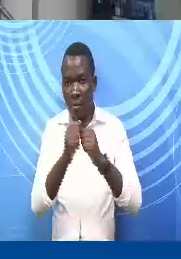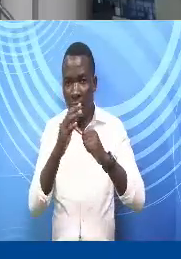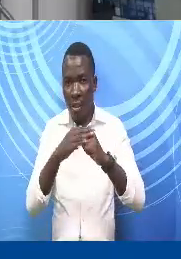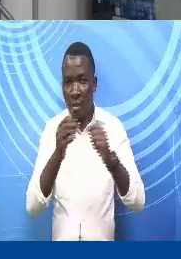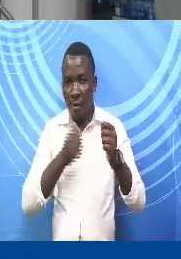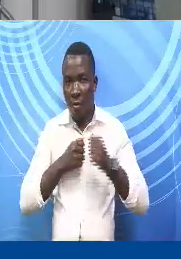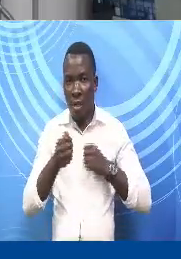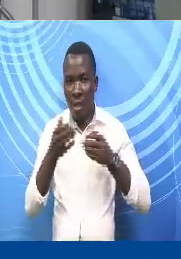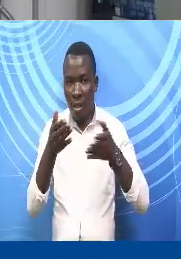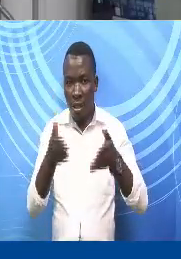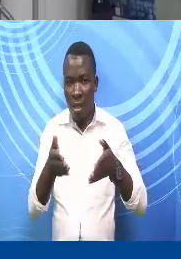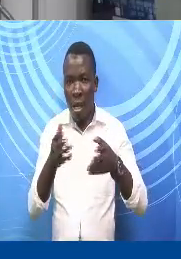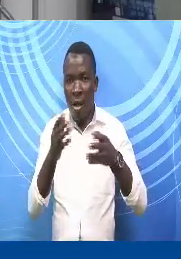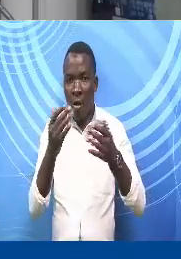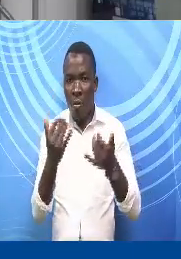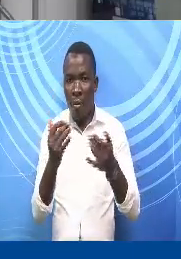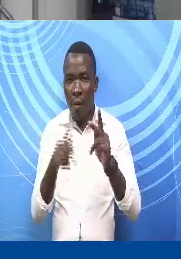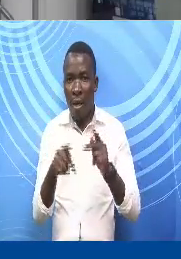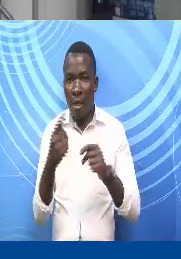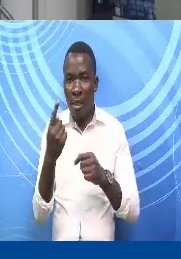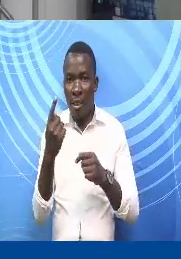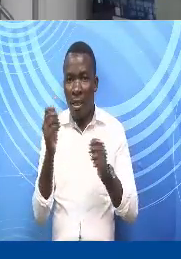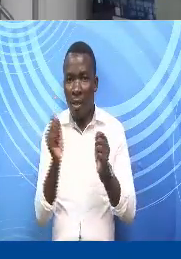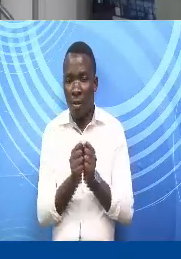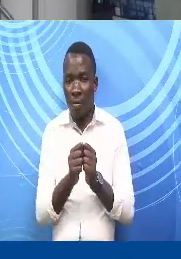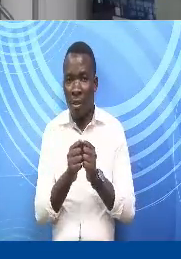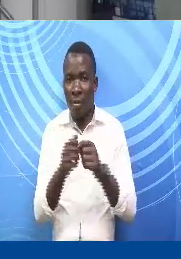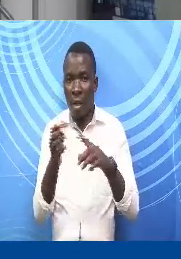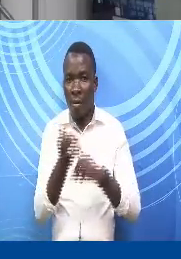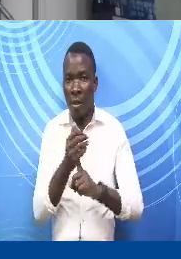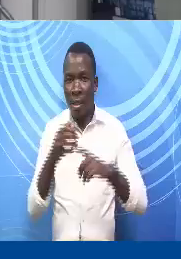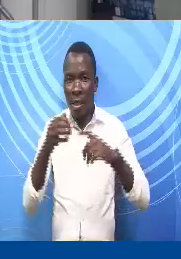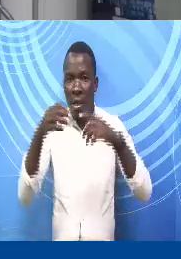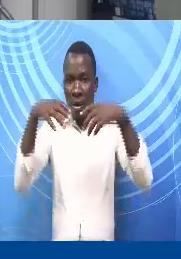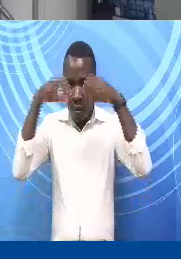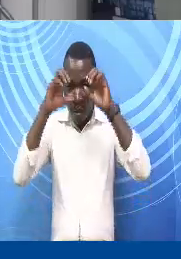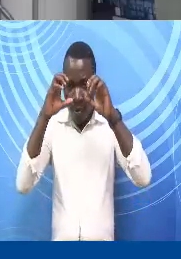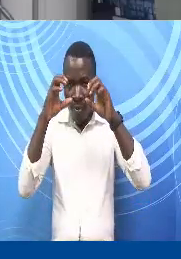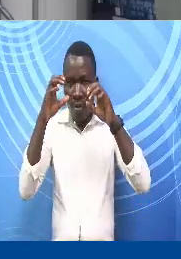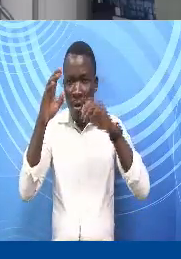uyu munsi abaha 110 babonetse mu bipimo byafashwe kuri uyu munsi bigera ku